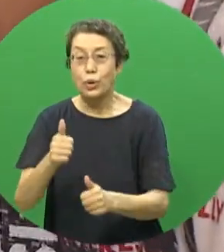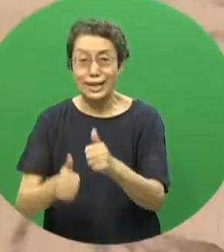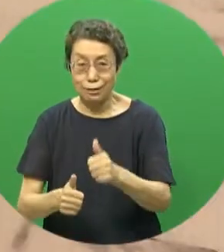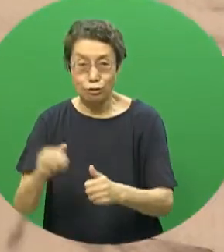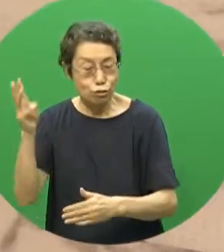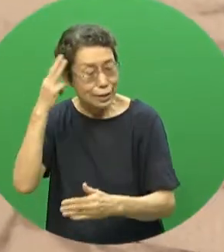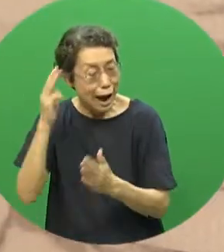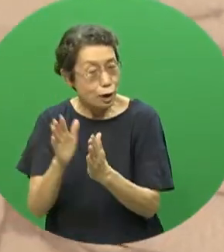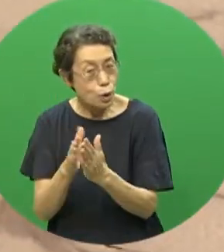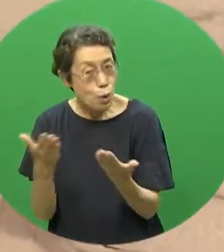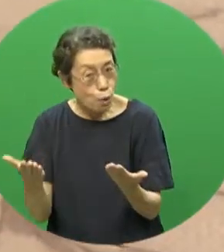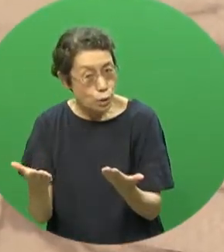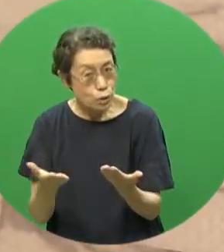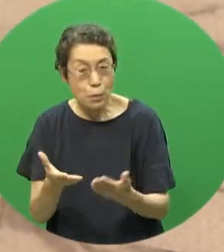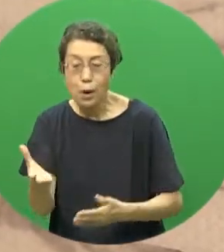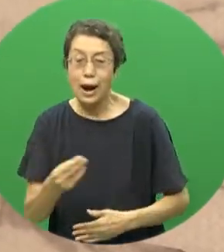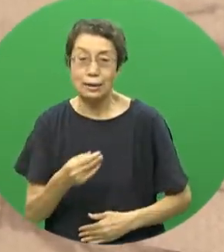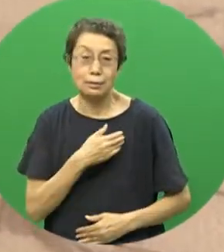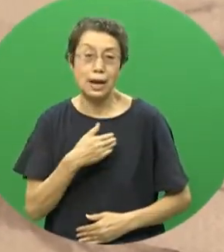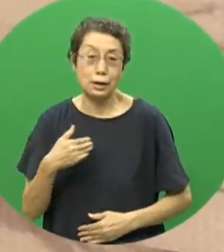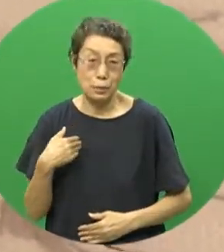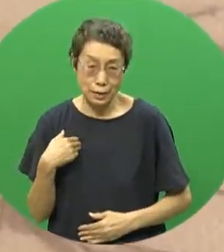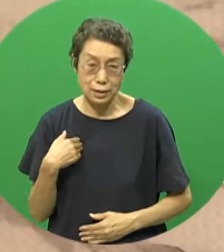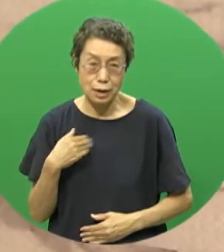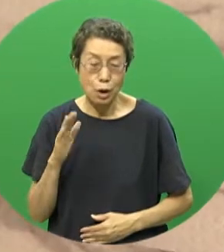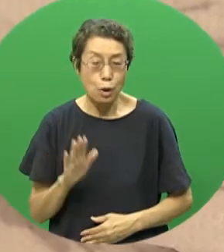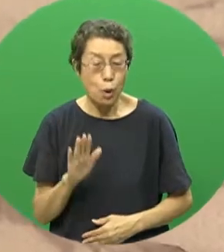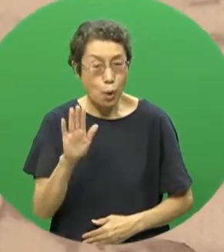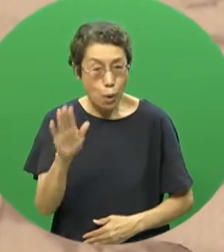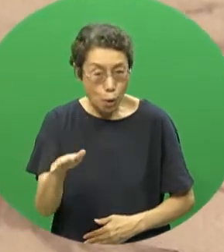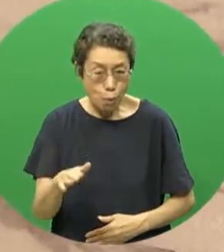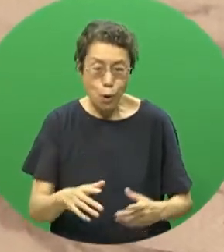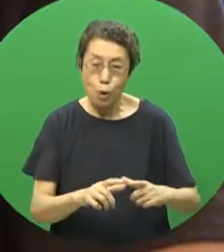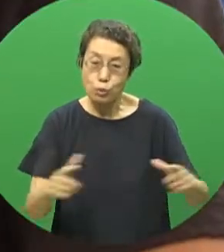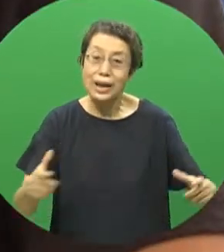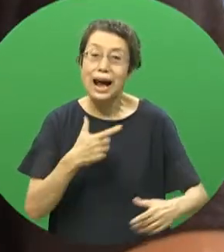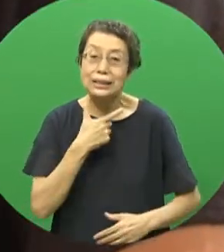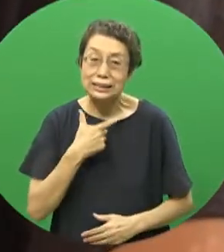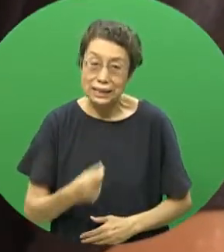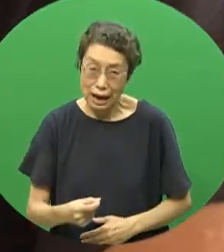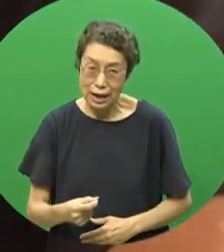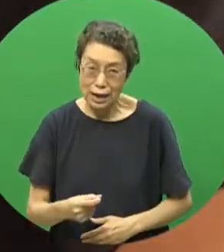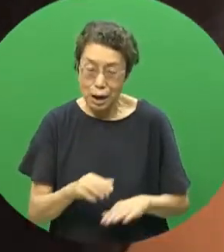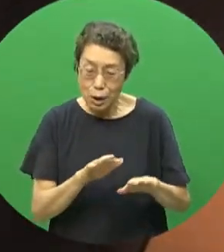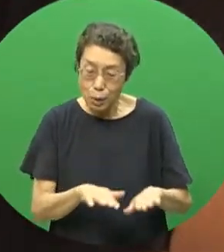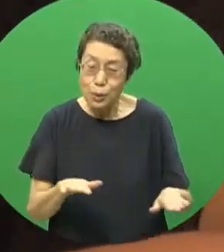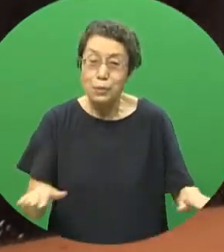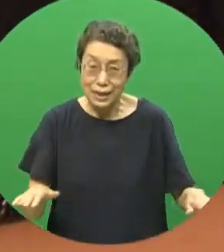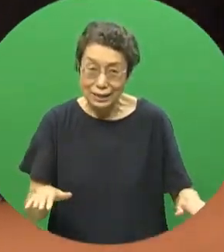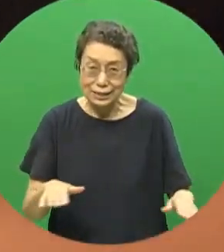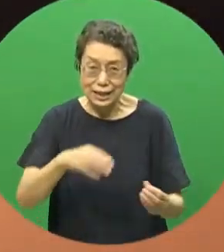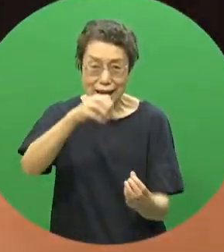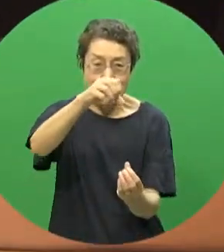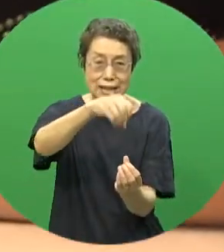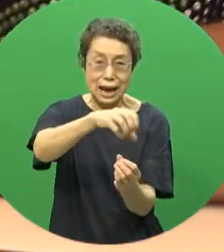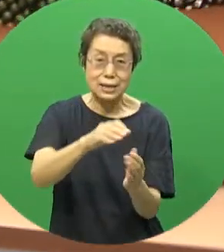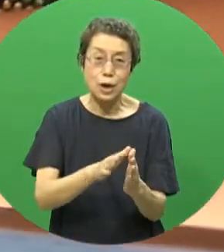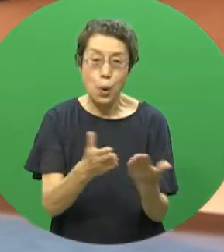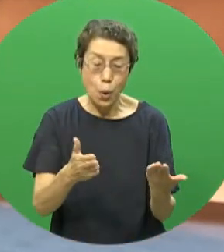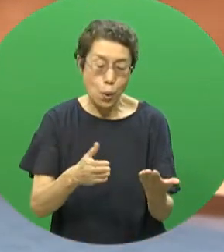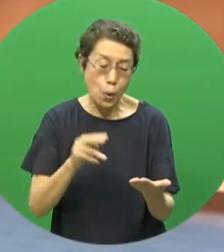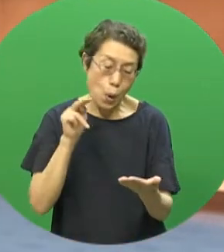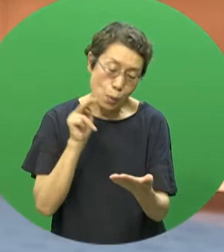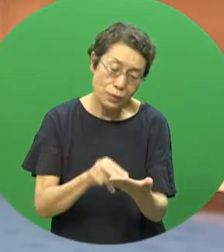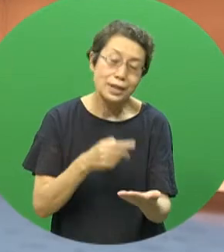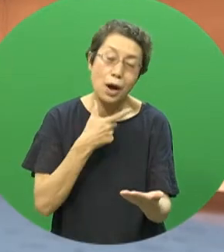考書なども借りることができます。今後も蔵書を増やしていきますので、多くの子どもたちにですね、末永く愛される電